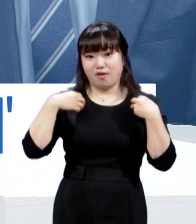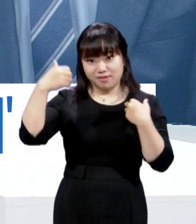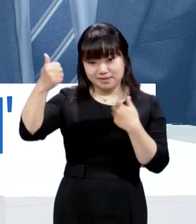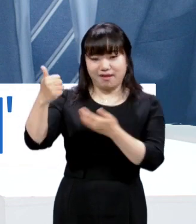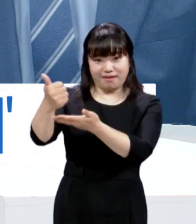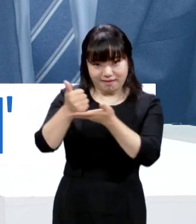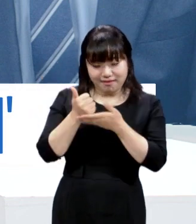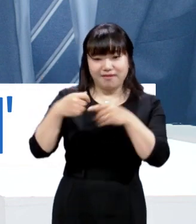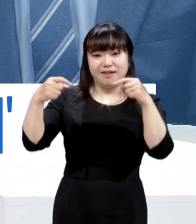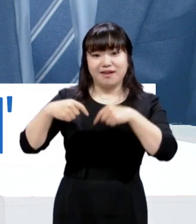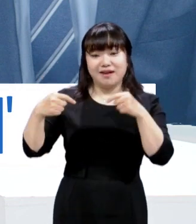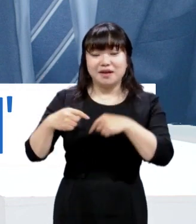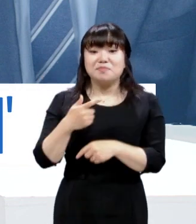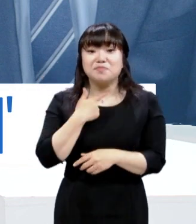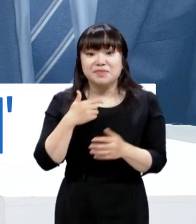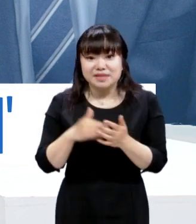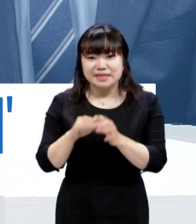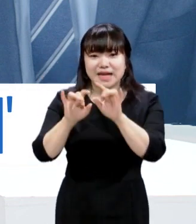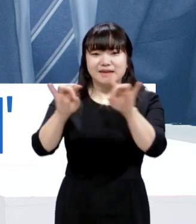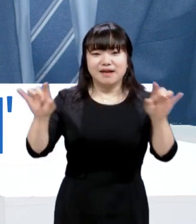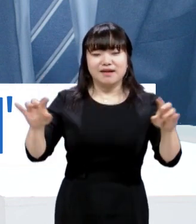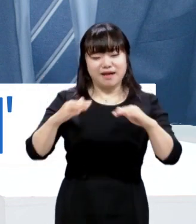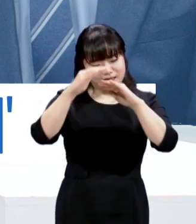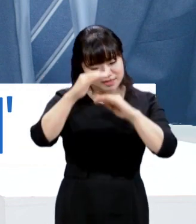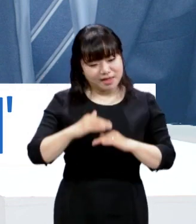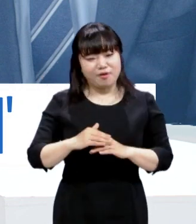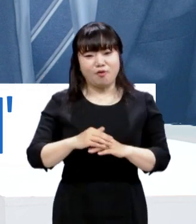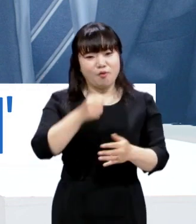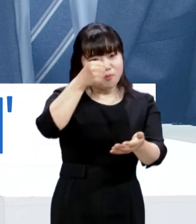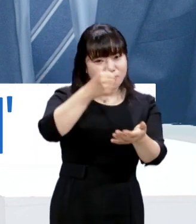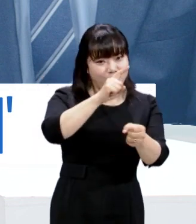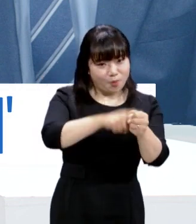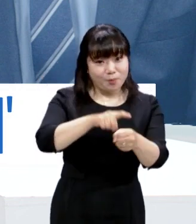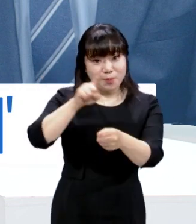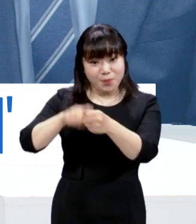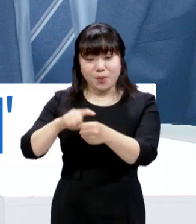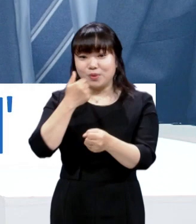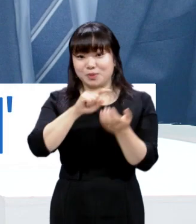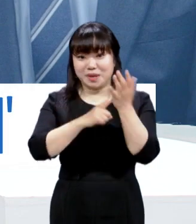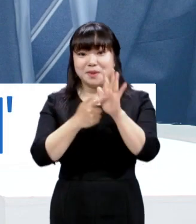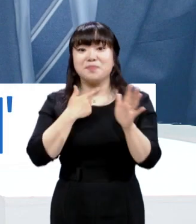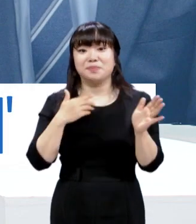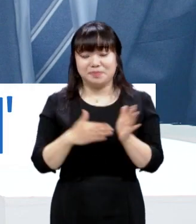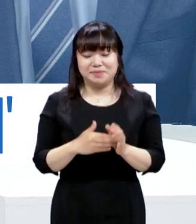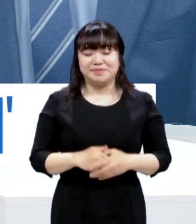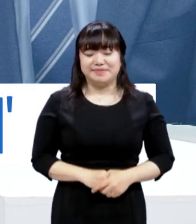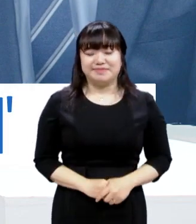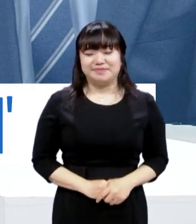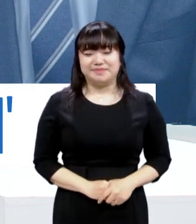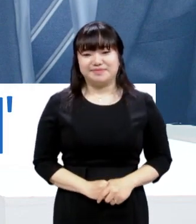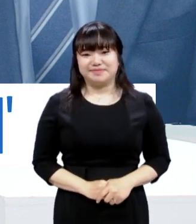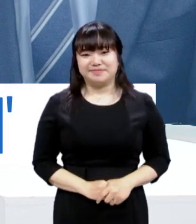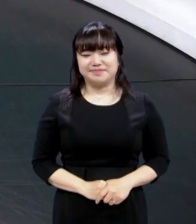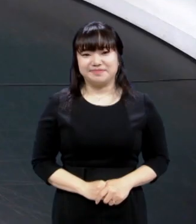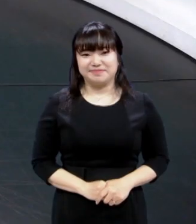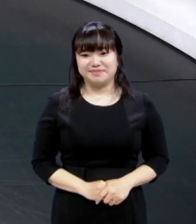대담에 추후 칠했는데 각기 다른 서대문구 를 만들겠다고 밝혔습니다 김대우 기자가 보도합니다